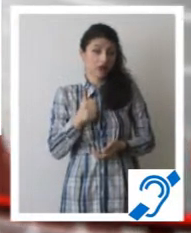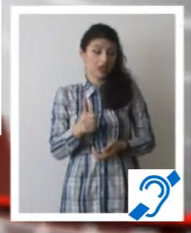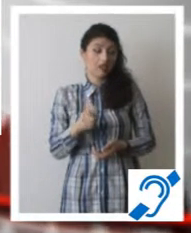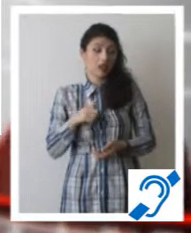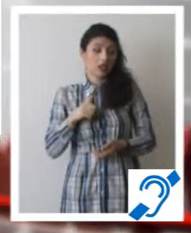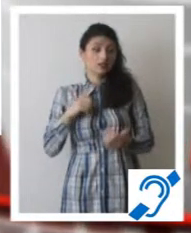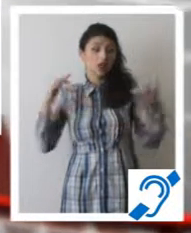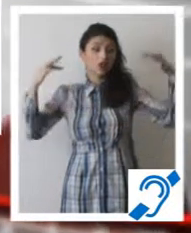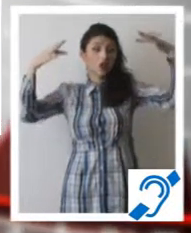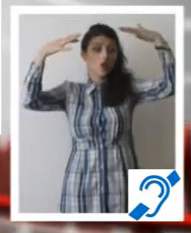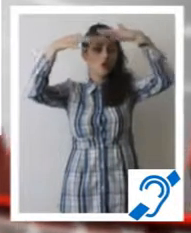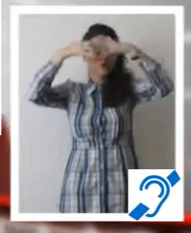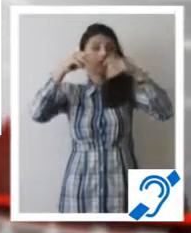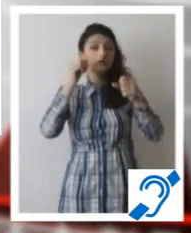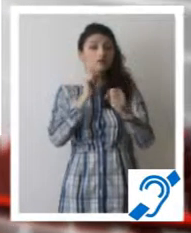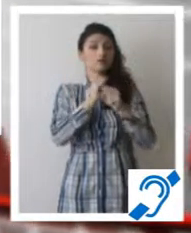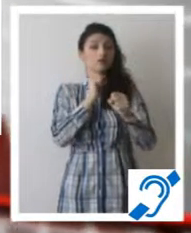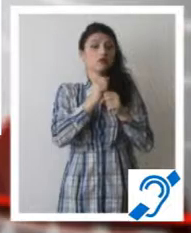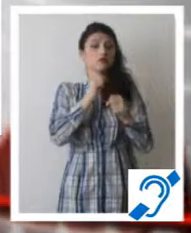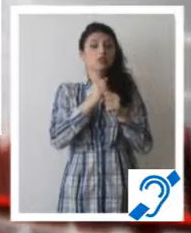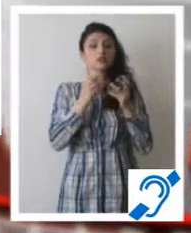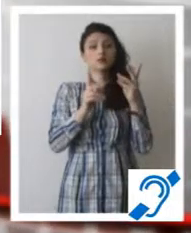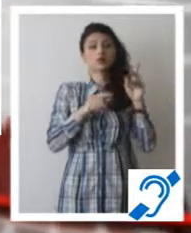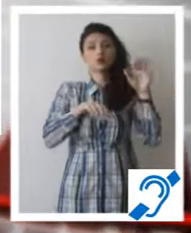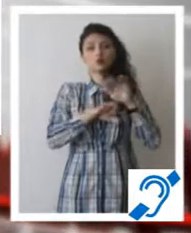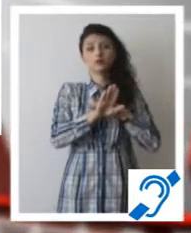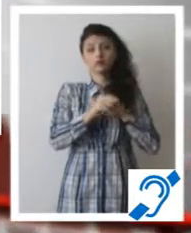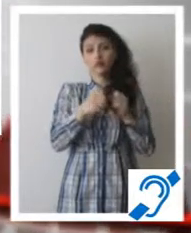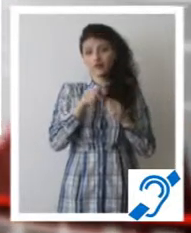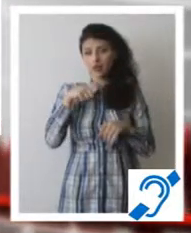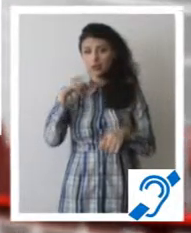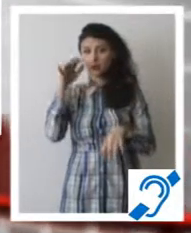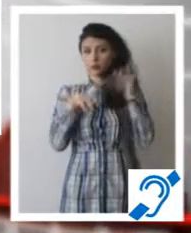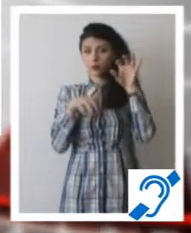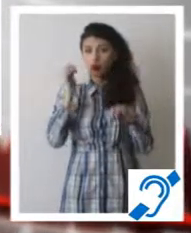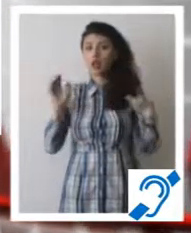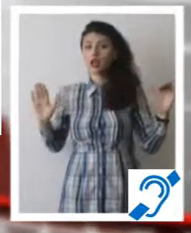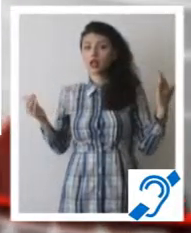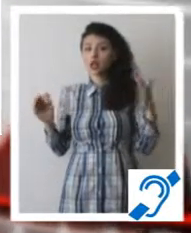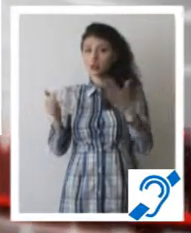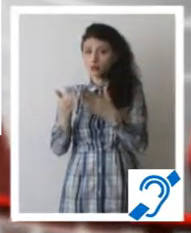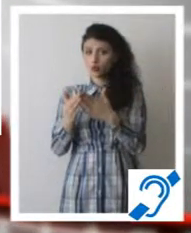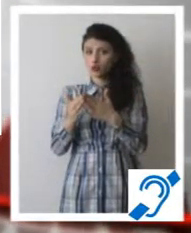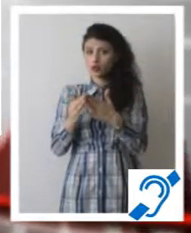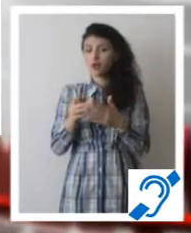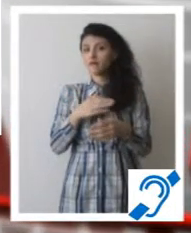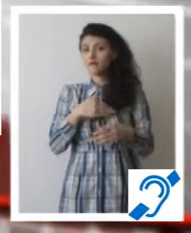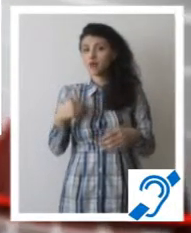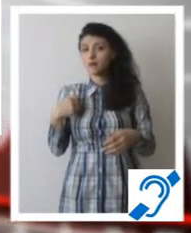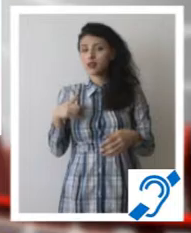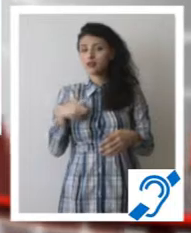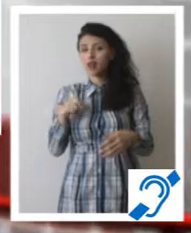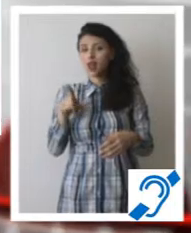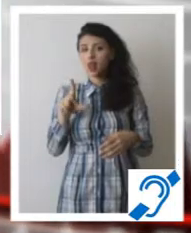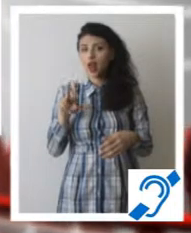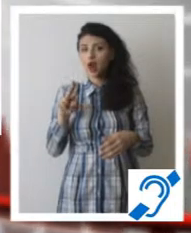fi înorări care vor determina precipitații predominant sub formă de ploaie, iar la munte precipitațiile vor fi sub formă de lapoviță